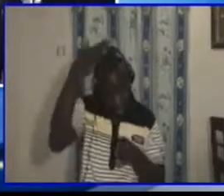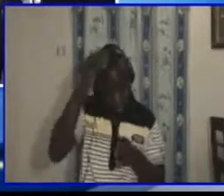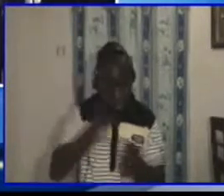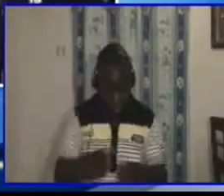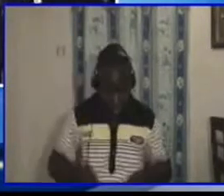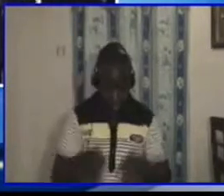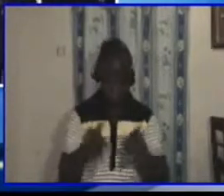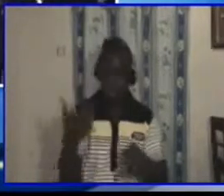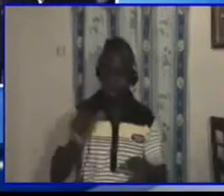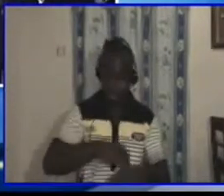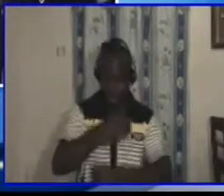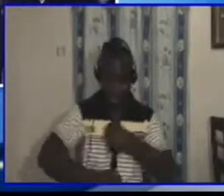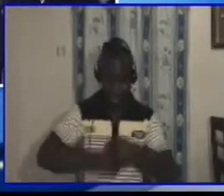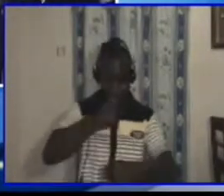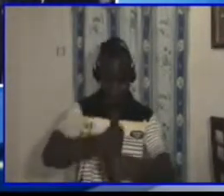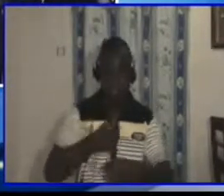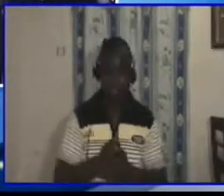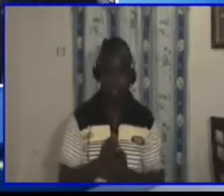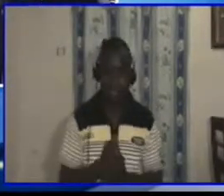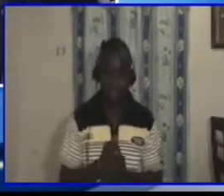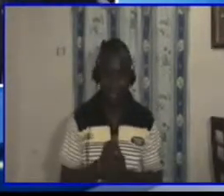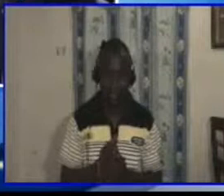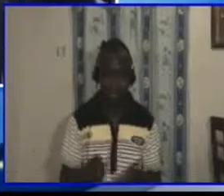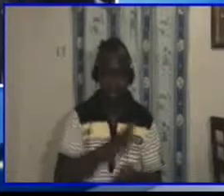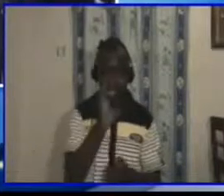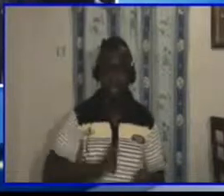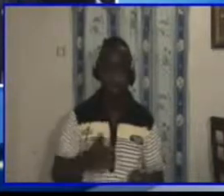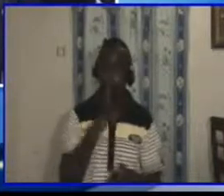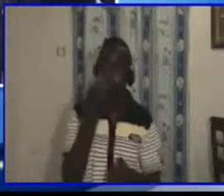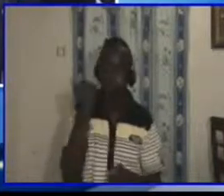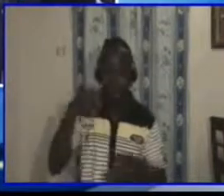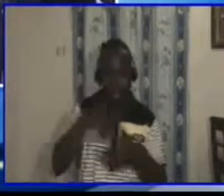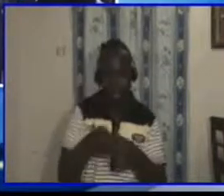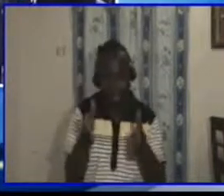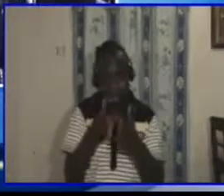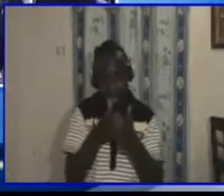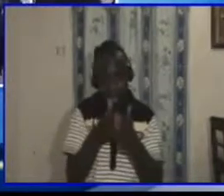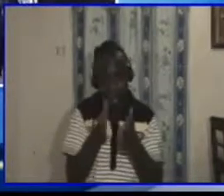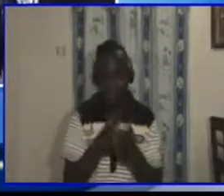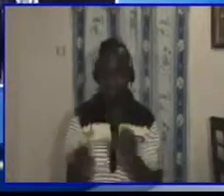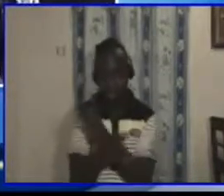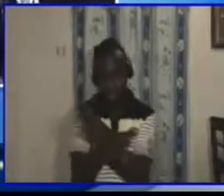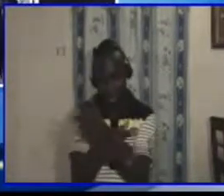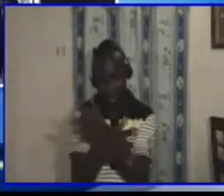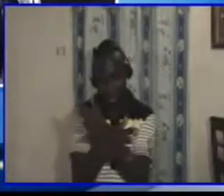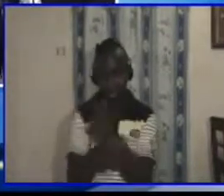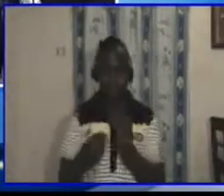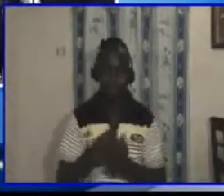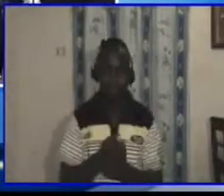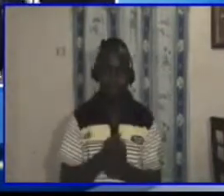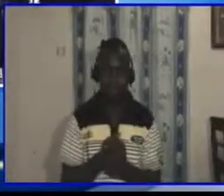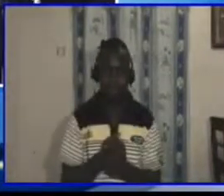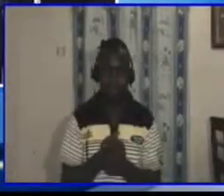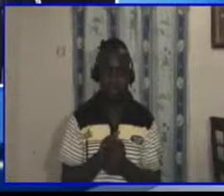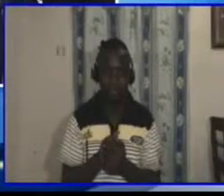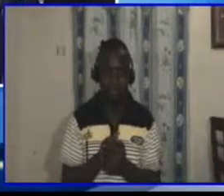io ho conosciuto e il fratello brano per dieci anni sono stato nelle